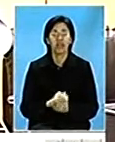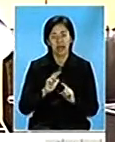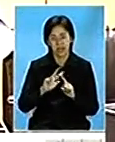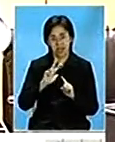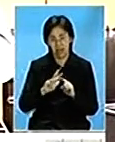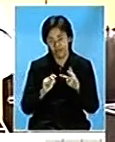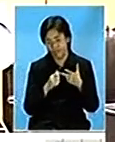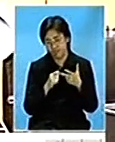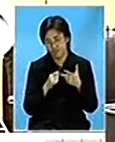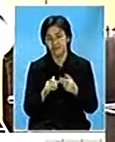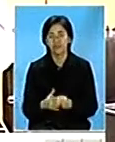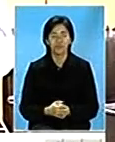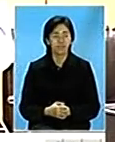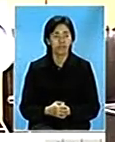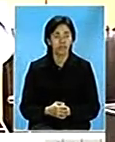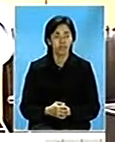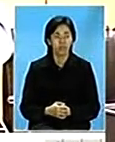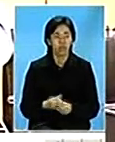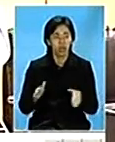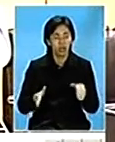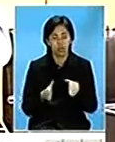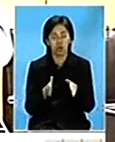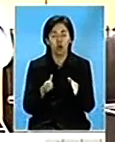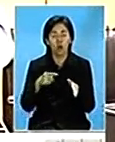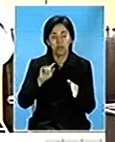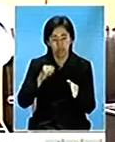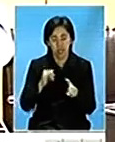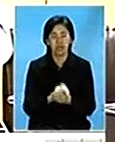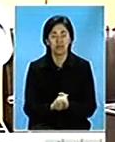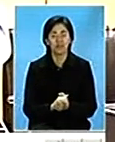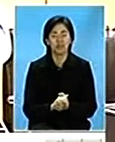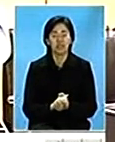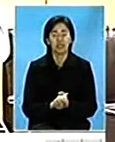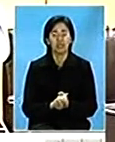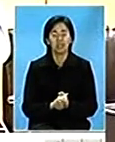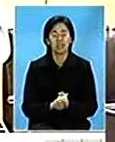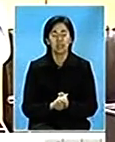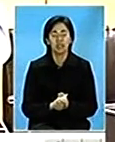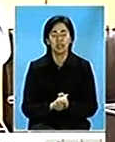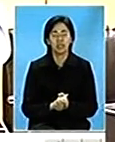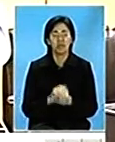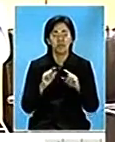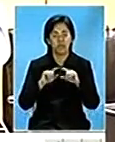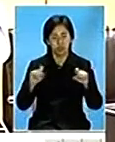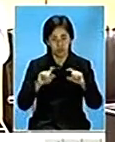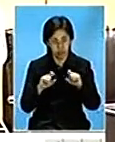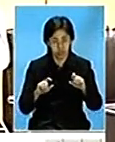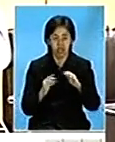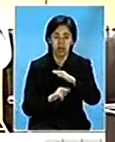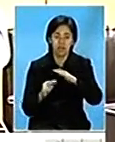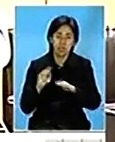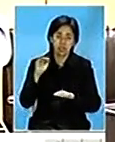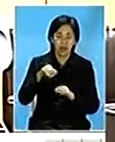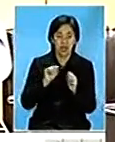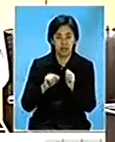3ตรงคลองปู่เจ้าอำเภอหนองไผ่จังหวัดเพชรบูรณ์สะพานถนนเพชรบูรณ์อำเภอเมือง